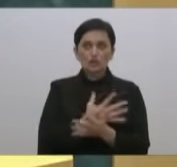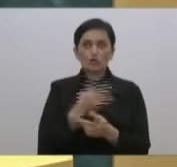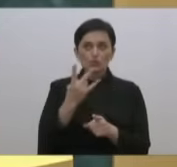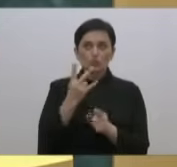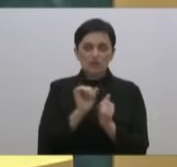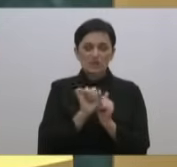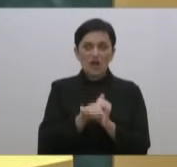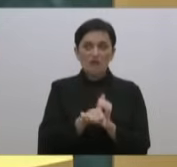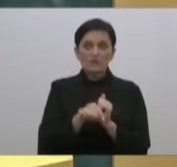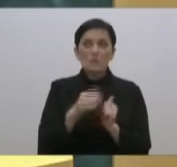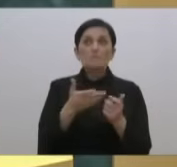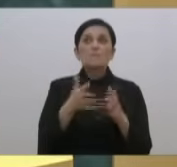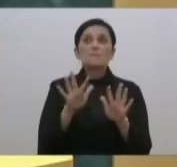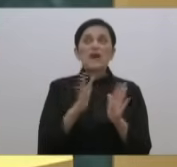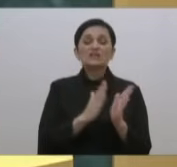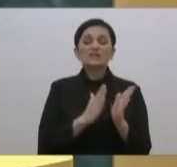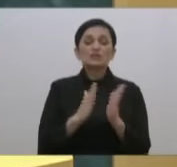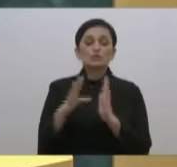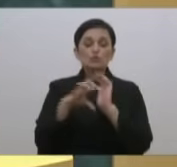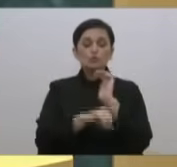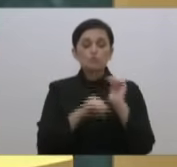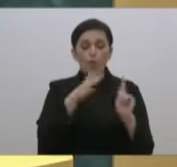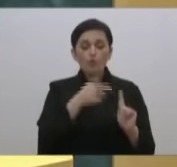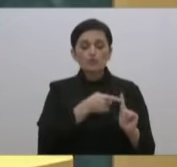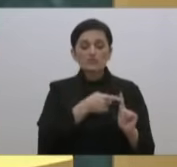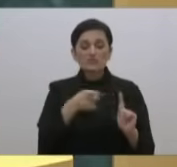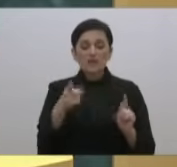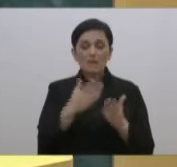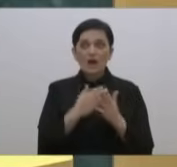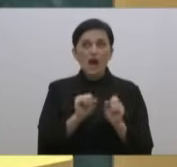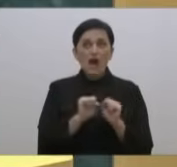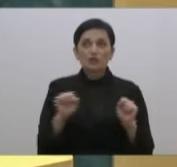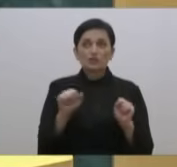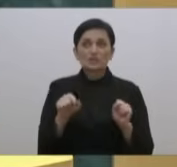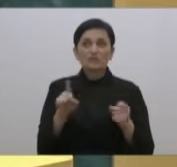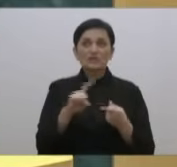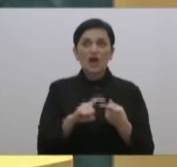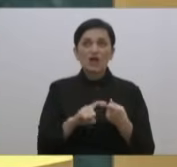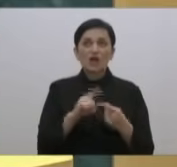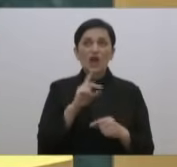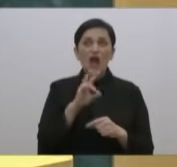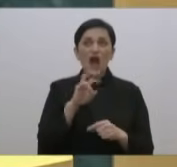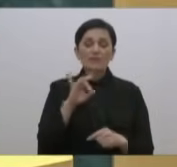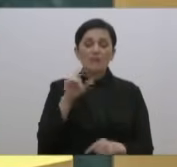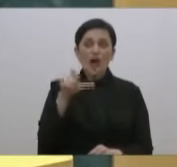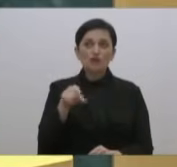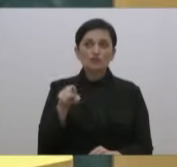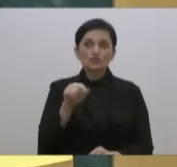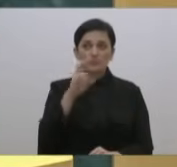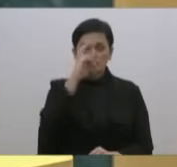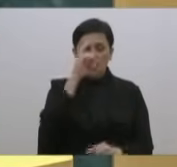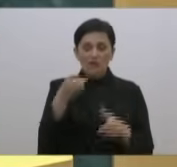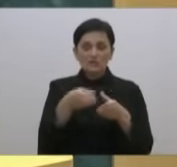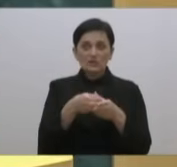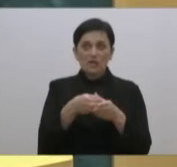უნდა დავაძლევნოთ. Მეტი დინამიკა, რაც ბოლო წლების ტენდენციაა და არ შეიძლება ამასთან დაკავშირებით ირაკლი ღარიბაშვილს აქ